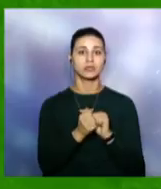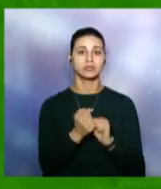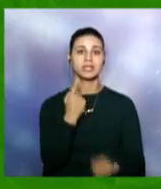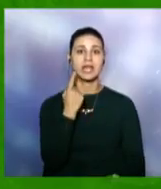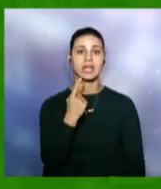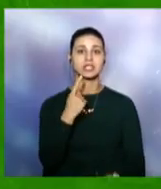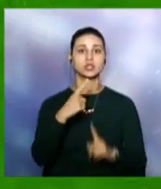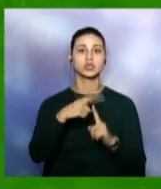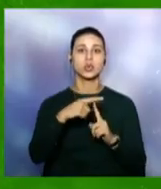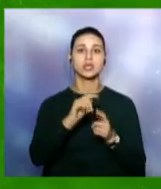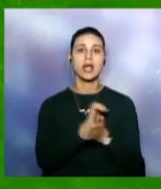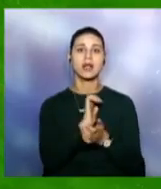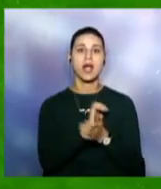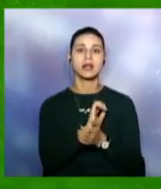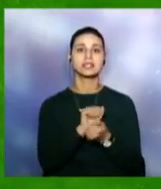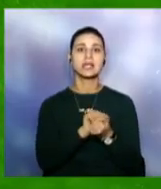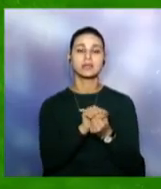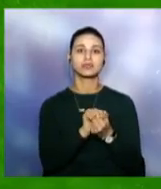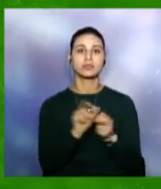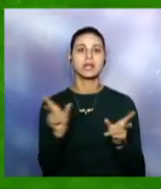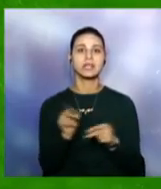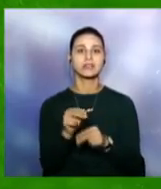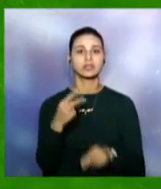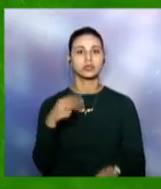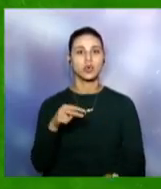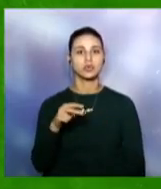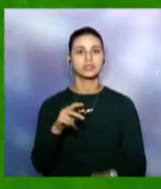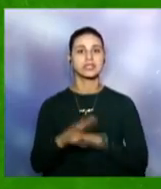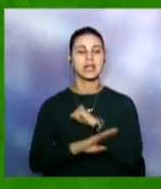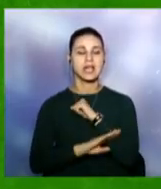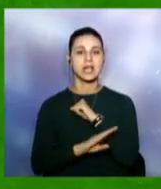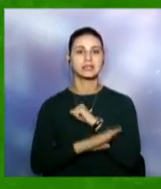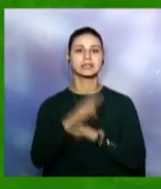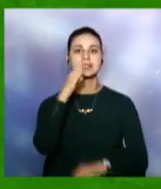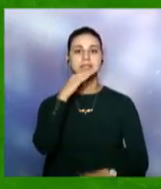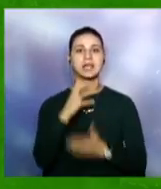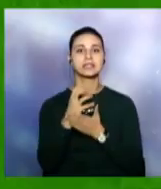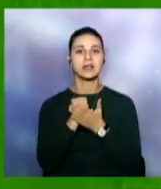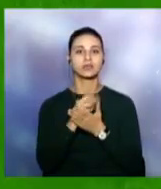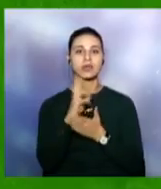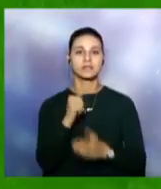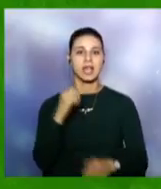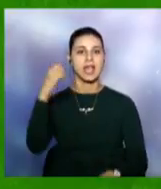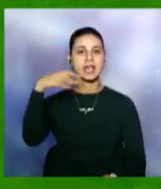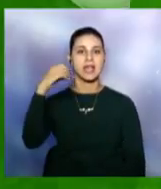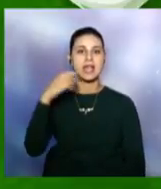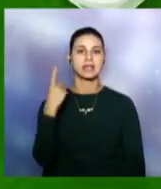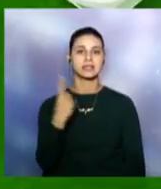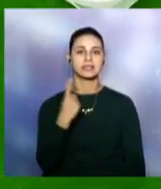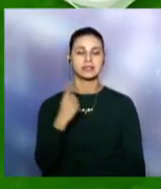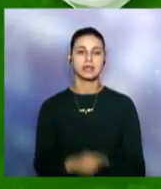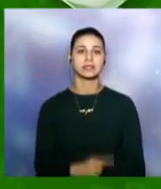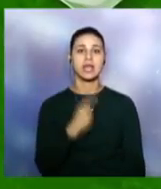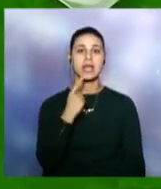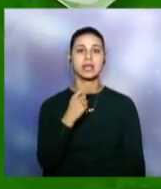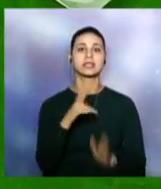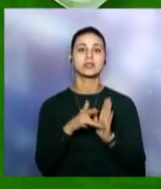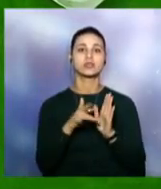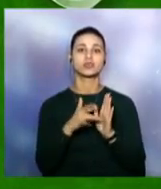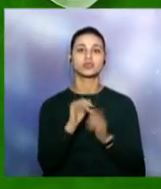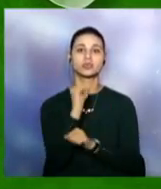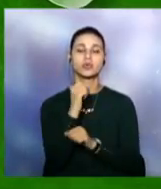ერთი ტონა ქაღალდის გადამუშავებით გადავარჩენთ 4 დღეს. დავზოგავთ წყალს და ენერგიას. ერთი მინის ბოთლის